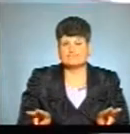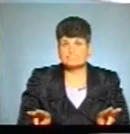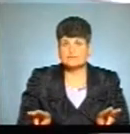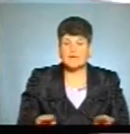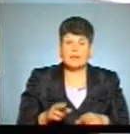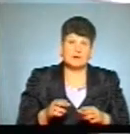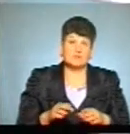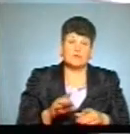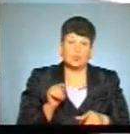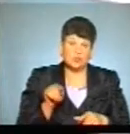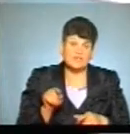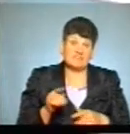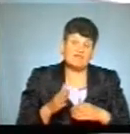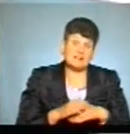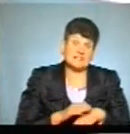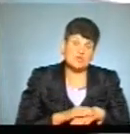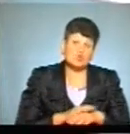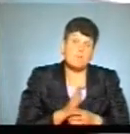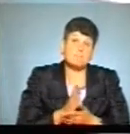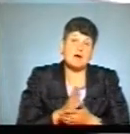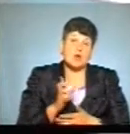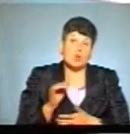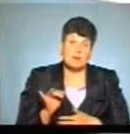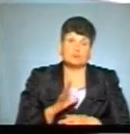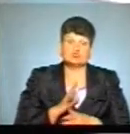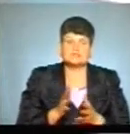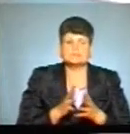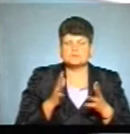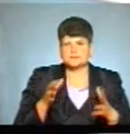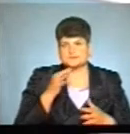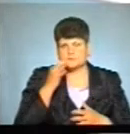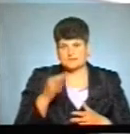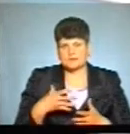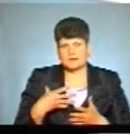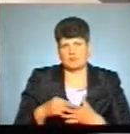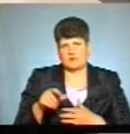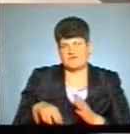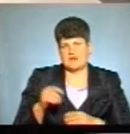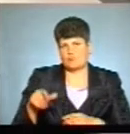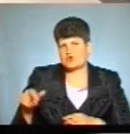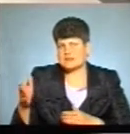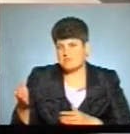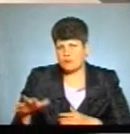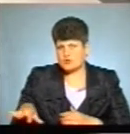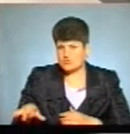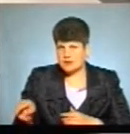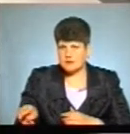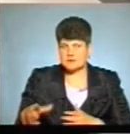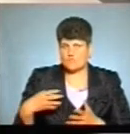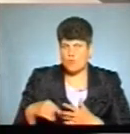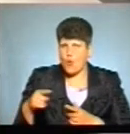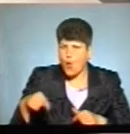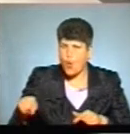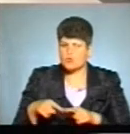Теоретично мала би бути якась в них мажоритарника відповідальність перед своїм виборцем. Перед своїм округом, тобто